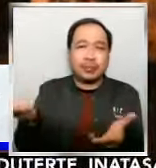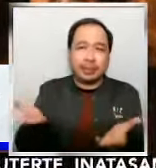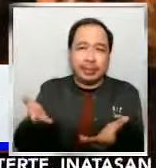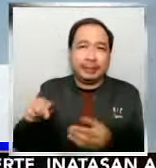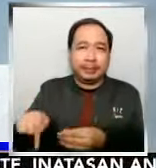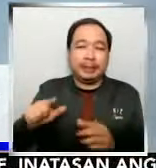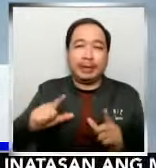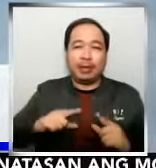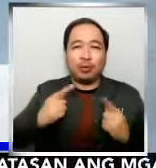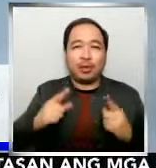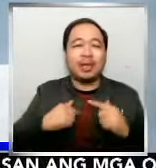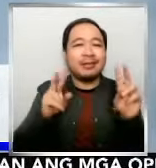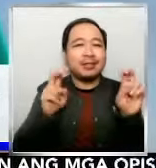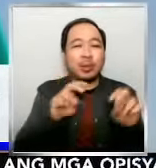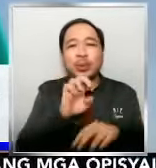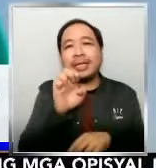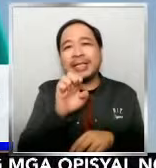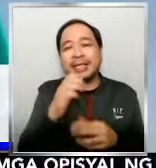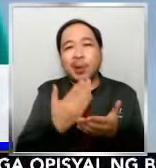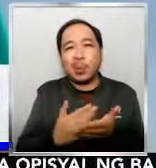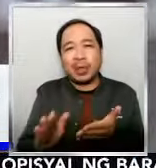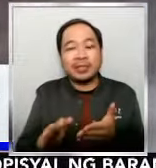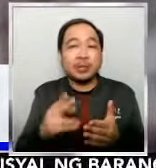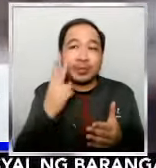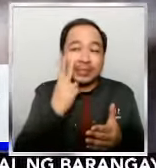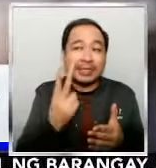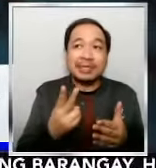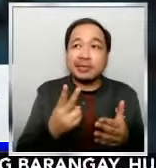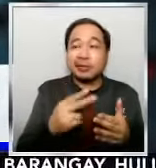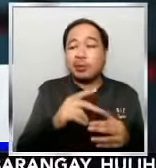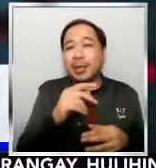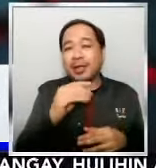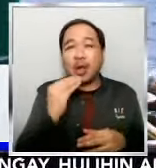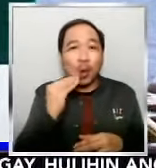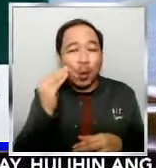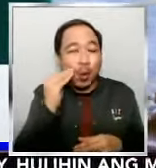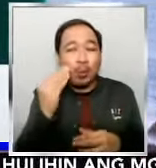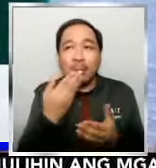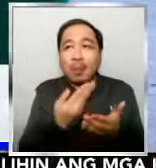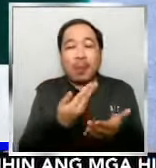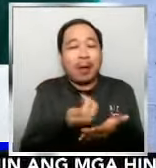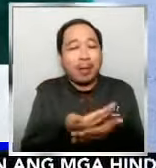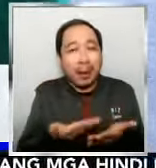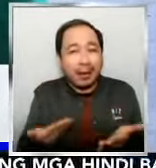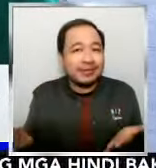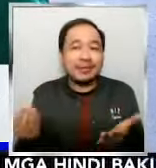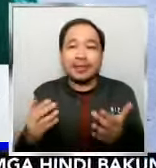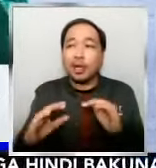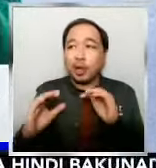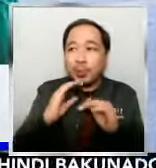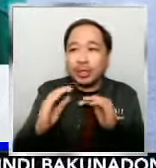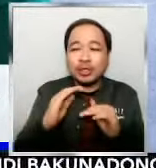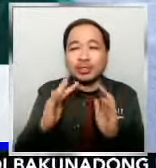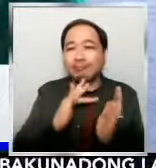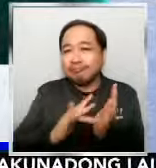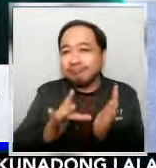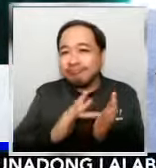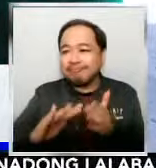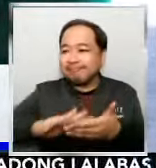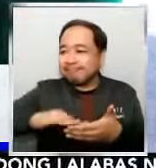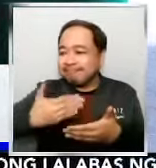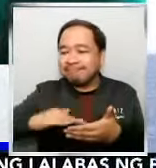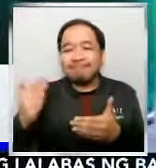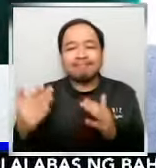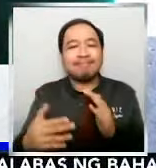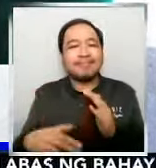e-waste kasi tayo na mga household appliances. So mayroon tayo communication, mga gadgets. Assorted po itong e-waste na to. So incoming